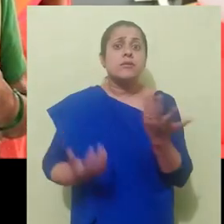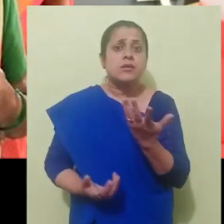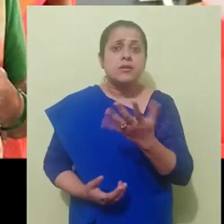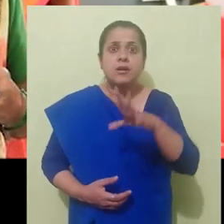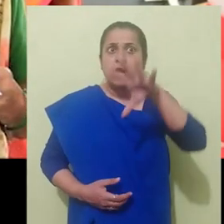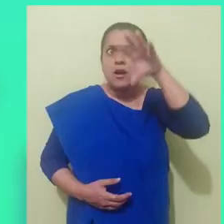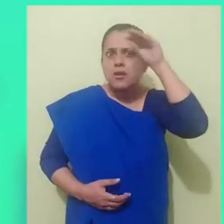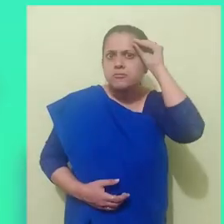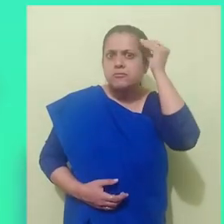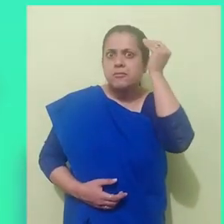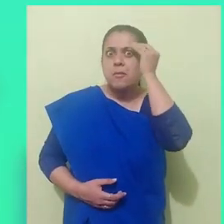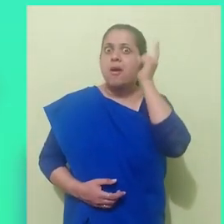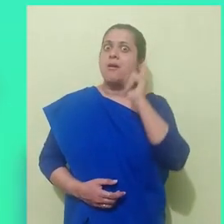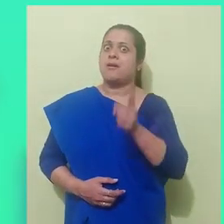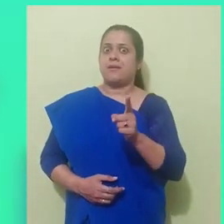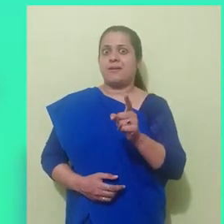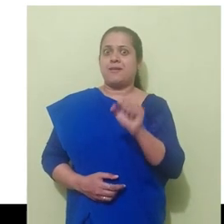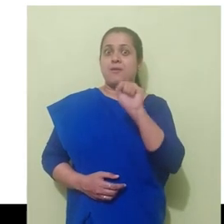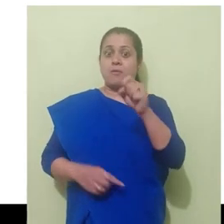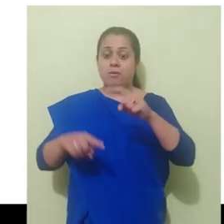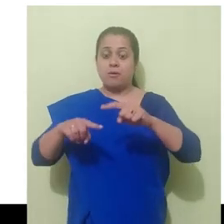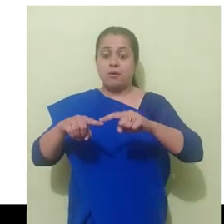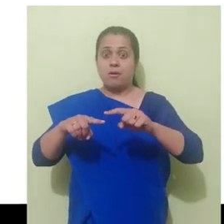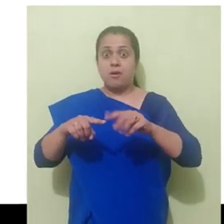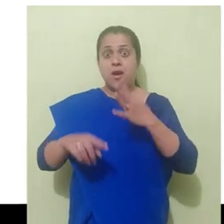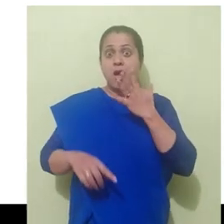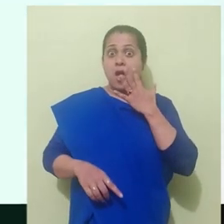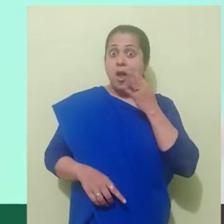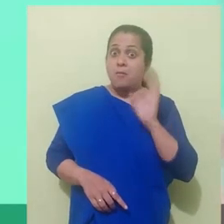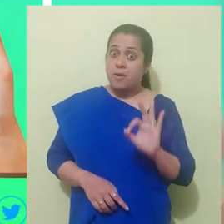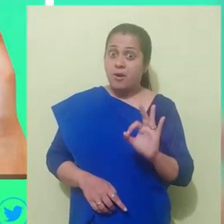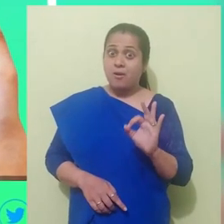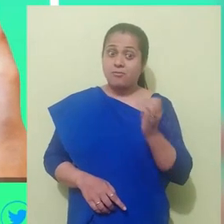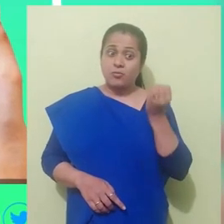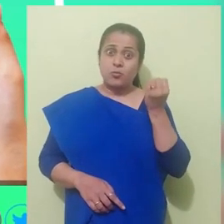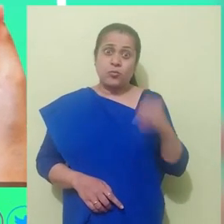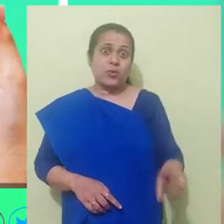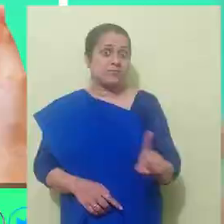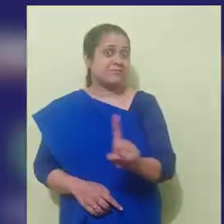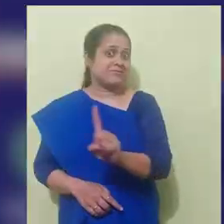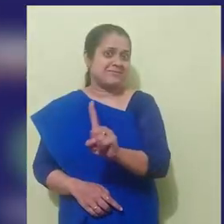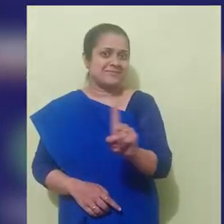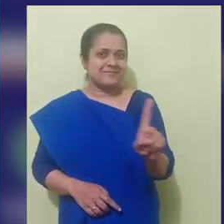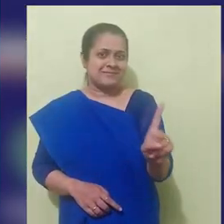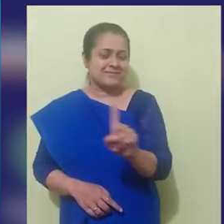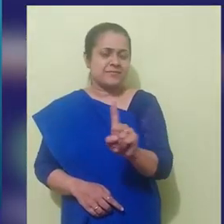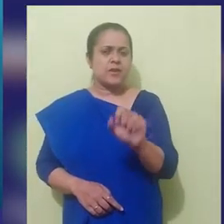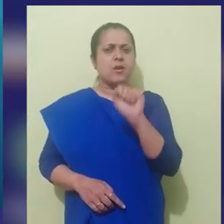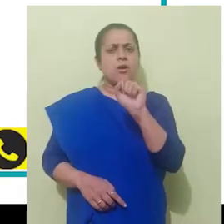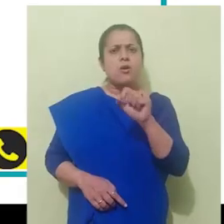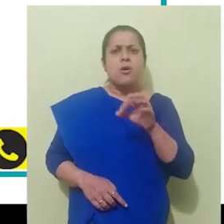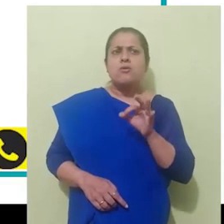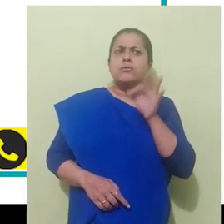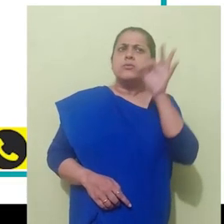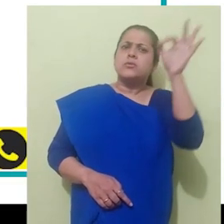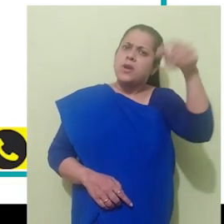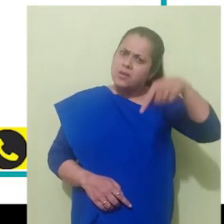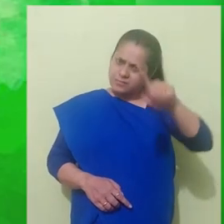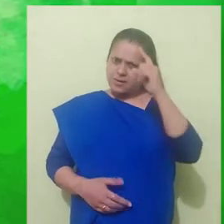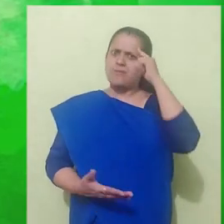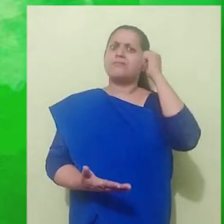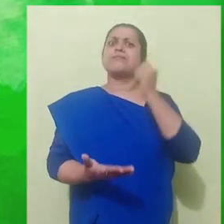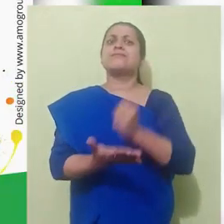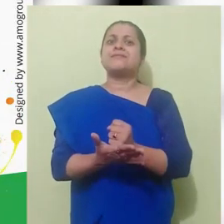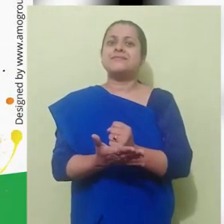जाणून घे तुझा अधिकार वत मोलाची तुझे वगडाउना का तरे तुझा